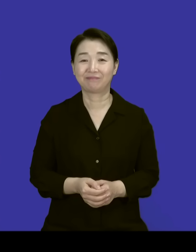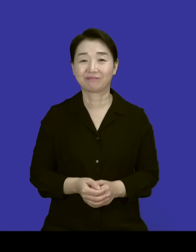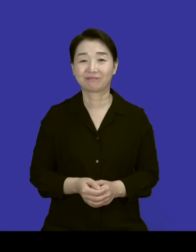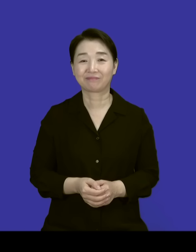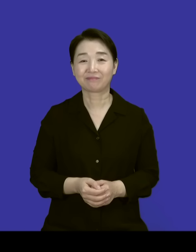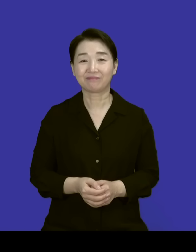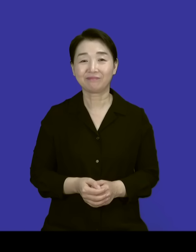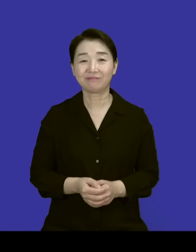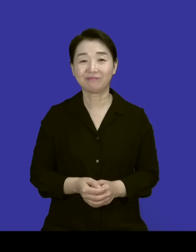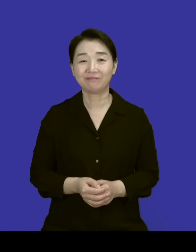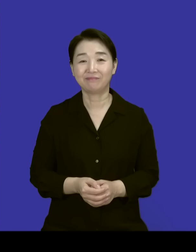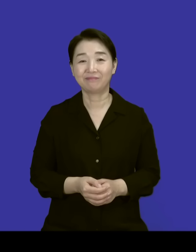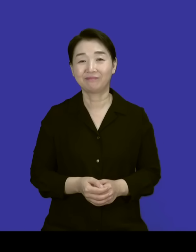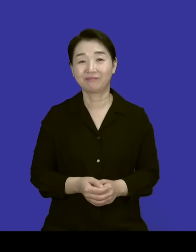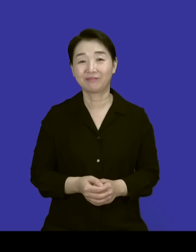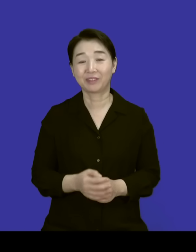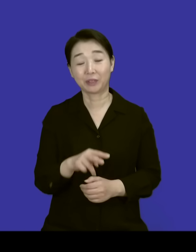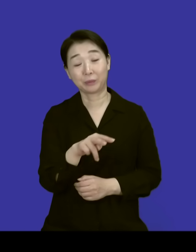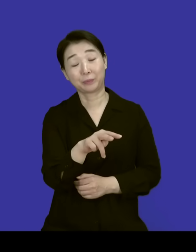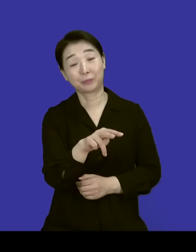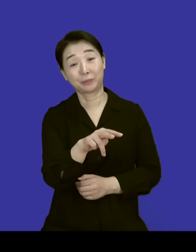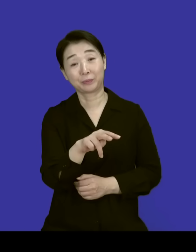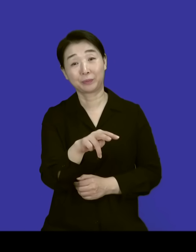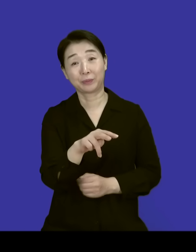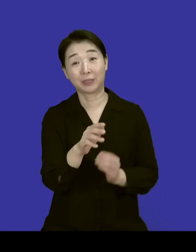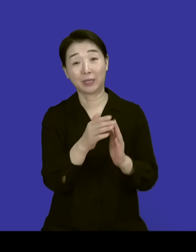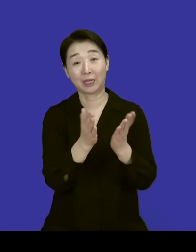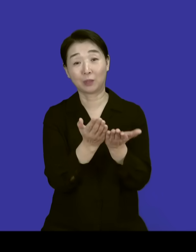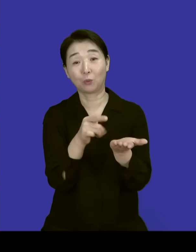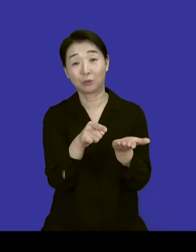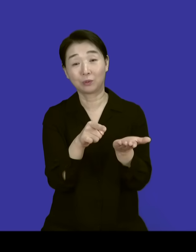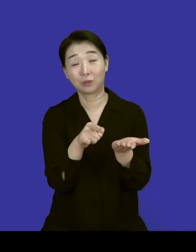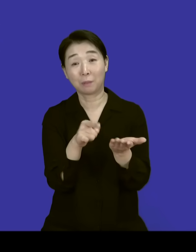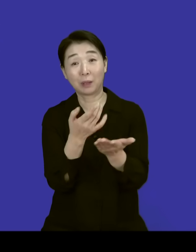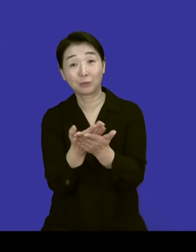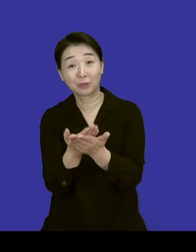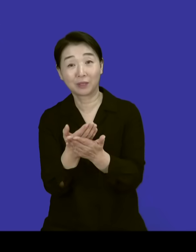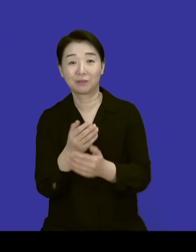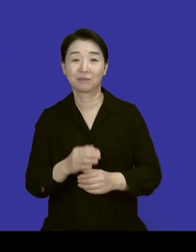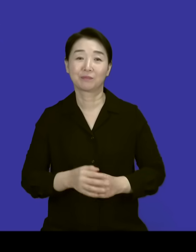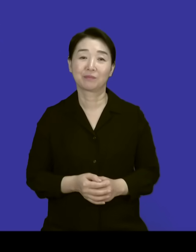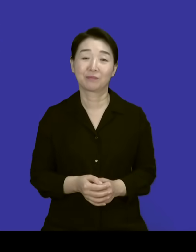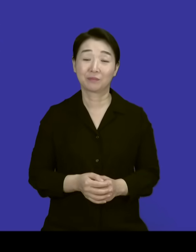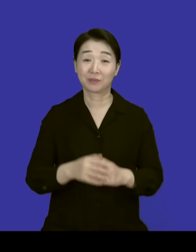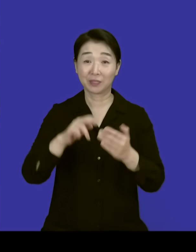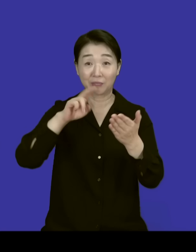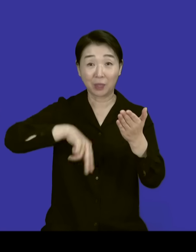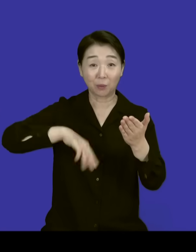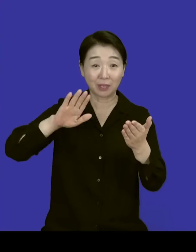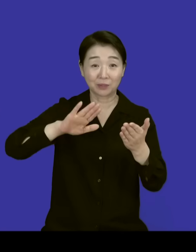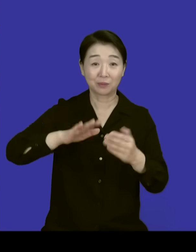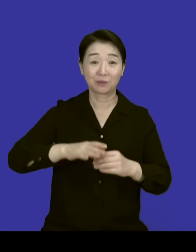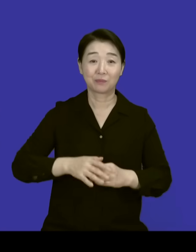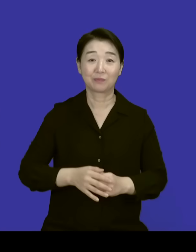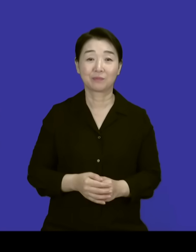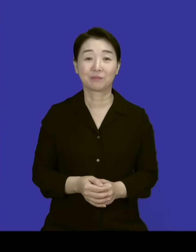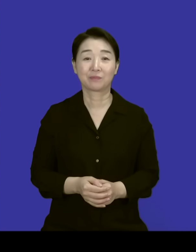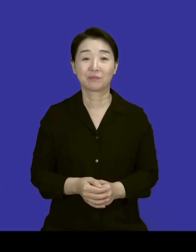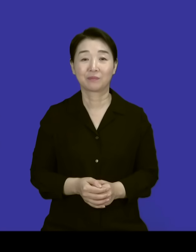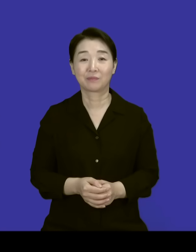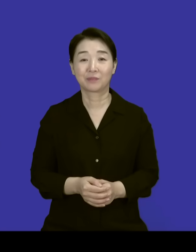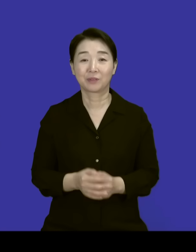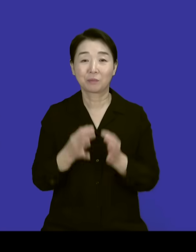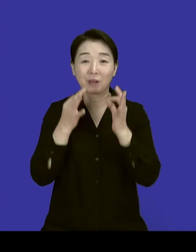네. 제가 이쪽에서 이렇게 보고 있었는데 노트가 아까 그 그냥 노트만 한번 이렇게 볼게요. 네, 어떤 내용은 거? 자세히 안 보고 한번 네네. 예, 이렇게 한번